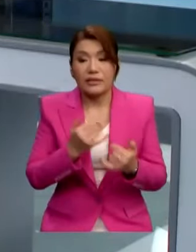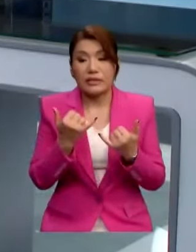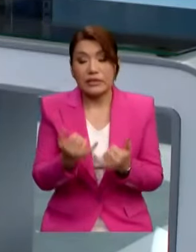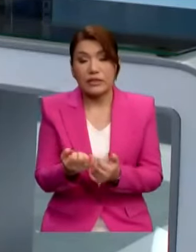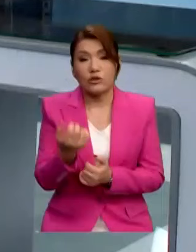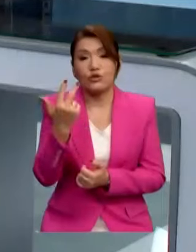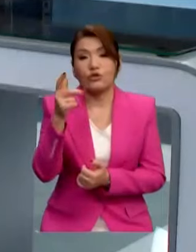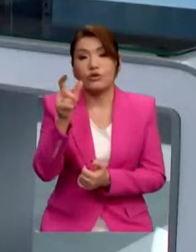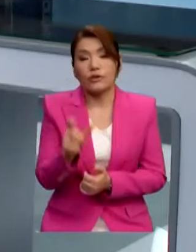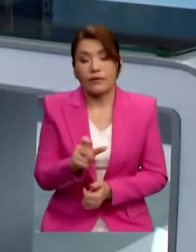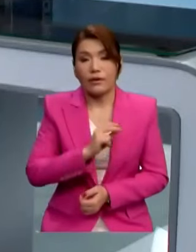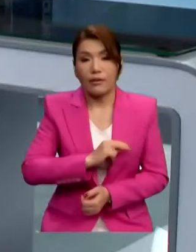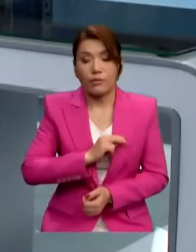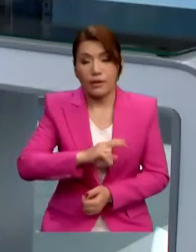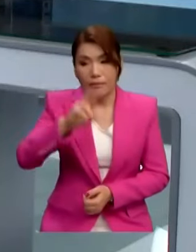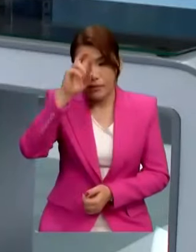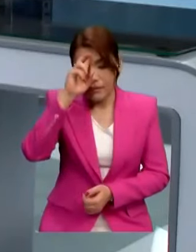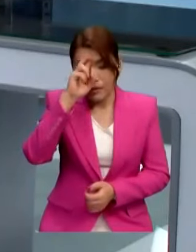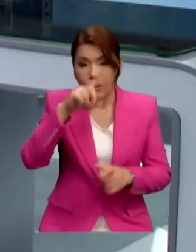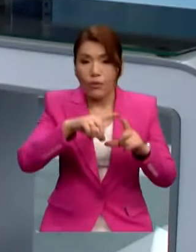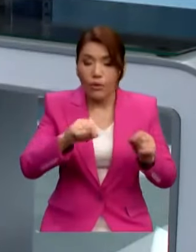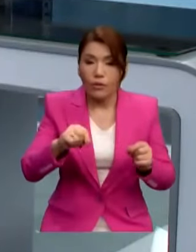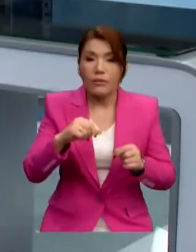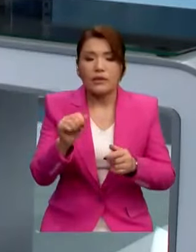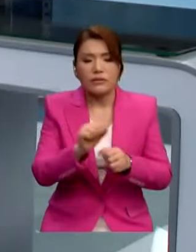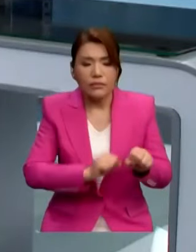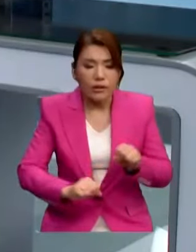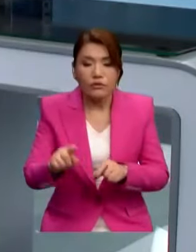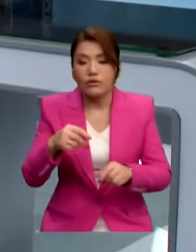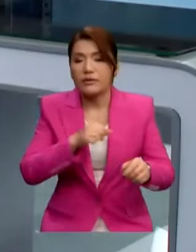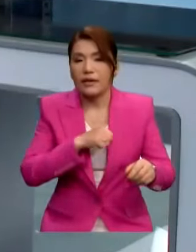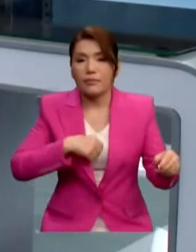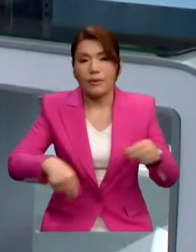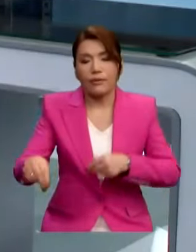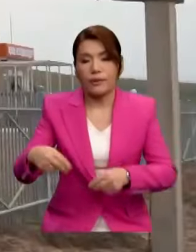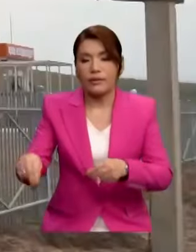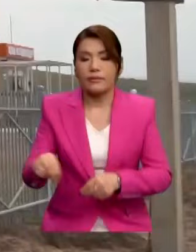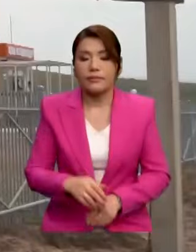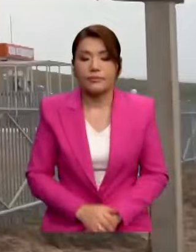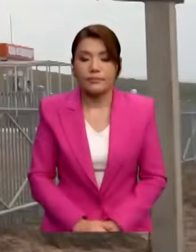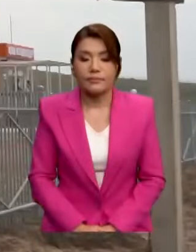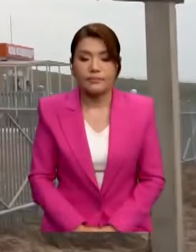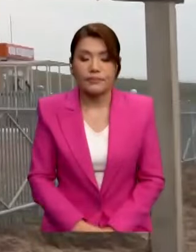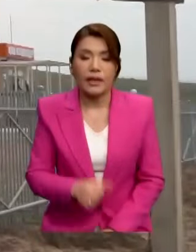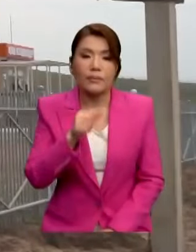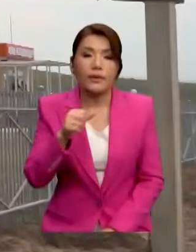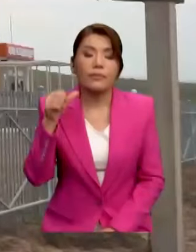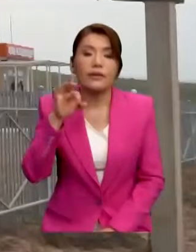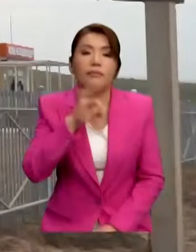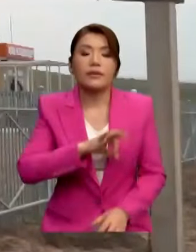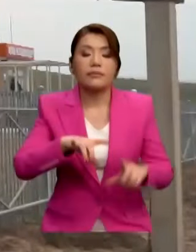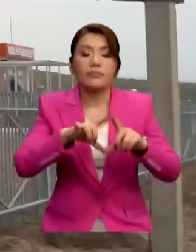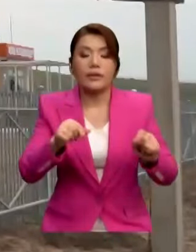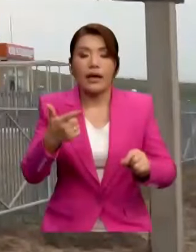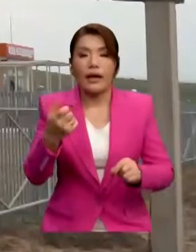істейді. Ал мемлекет бөлетін оқу және тазалық бұйымдарын ұжым өздері сатып алады. Өткен жылы пайдалануға берілген